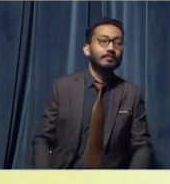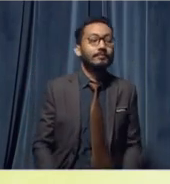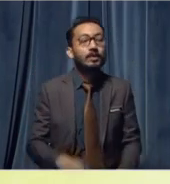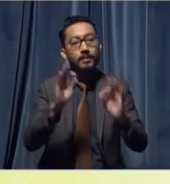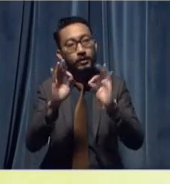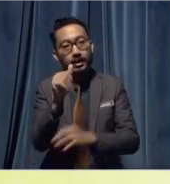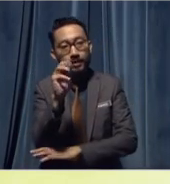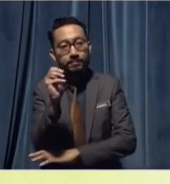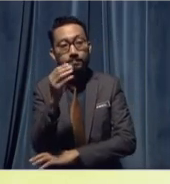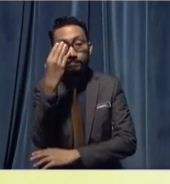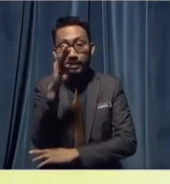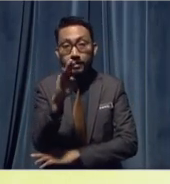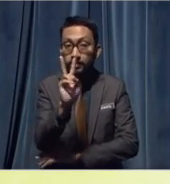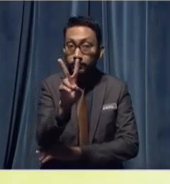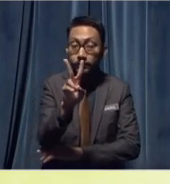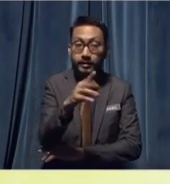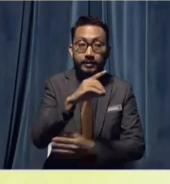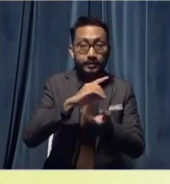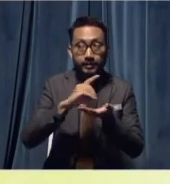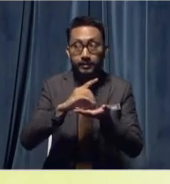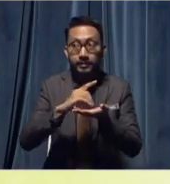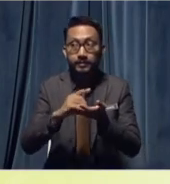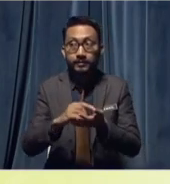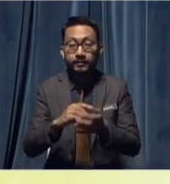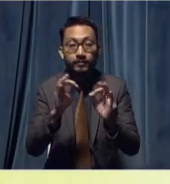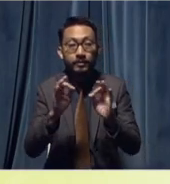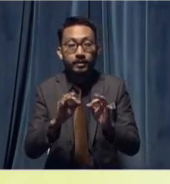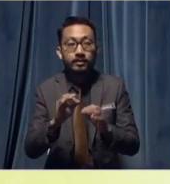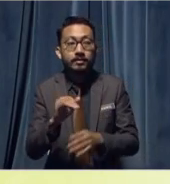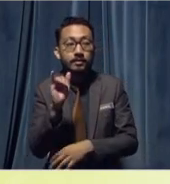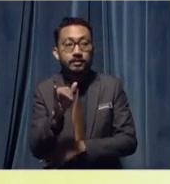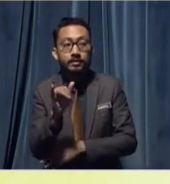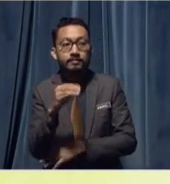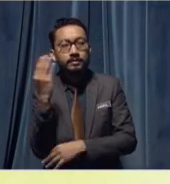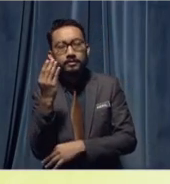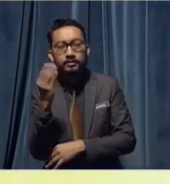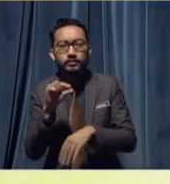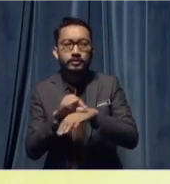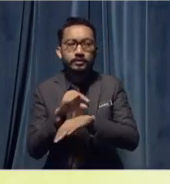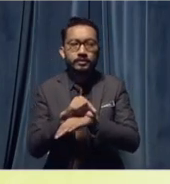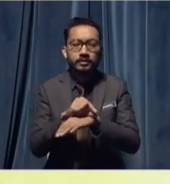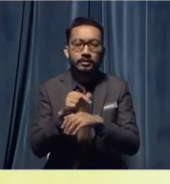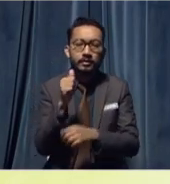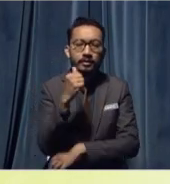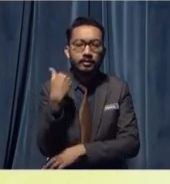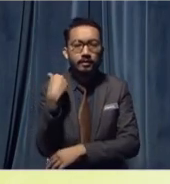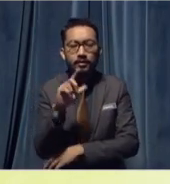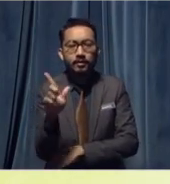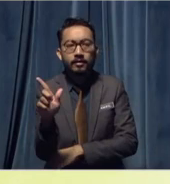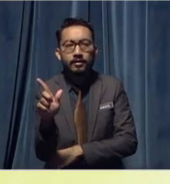Formula am bagi dua deterjen formula yang kebiasaannya digunakan